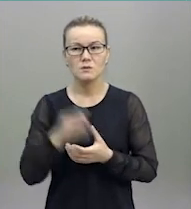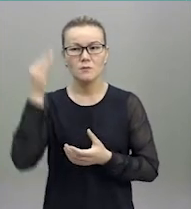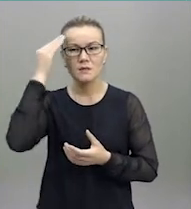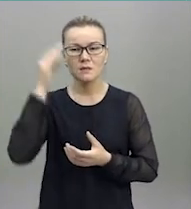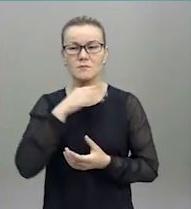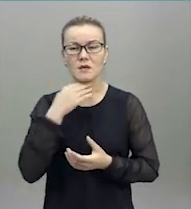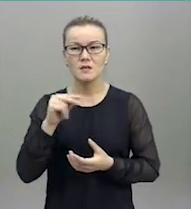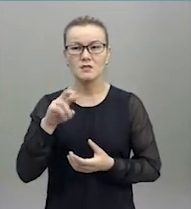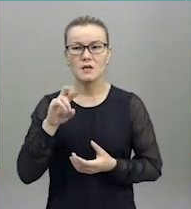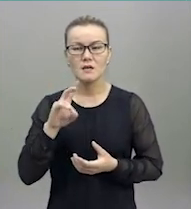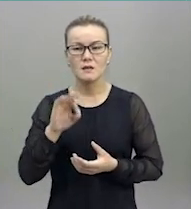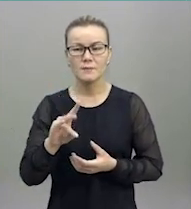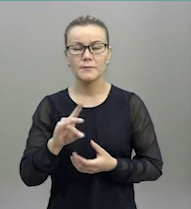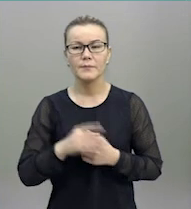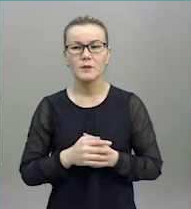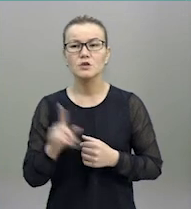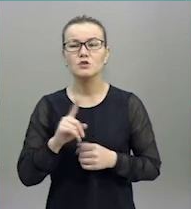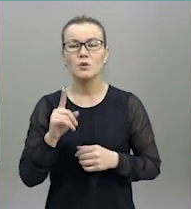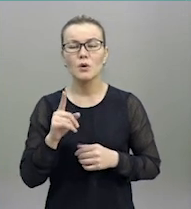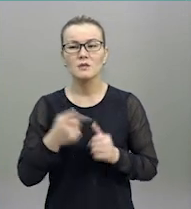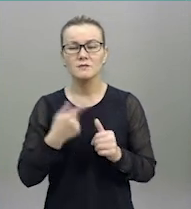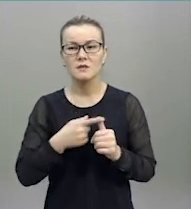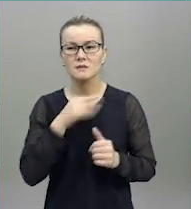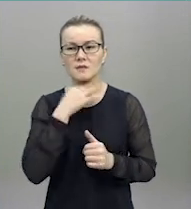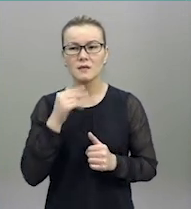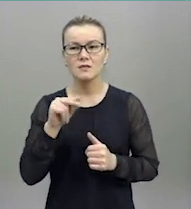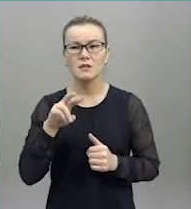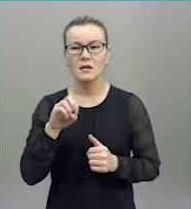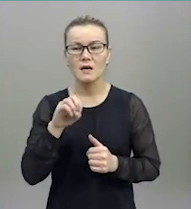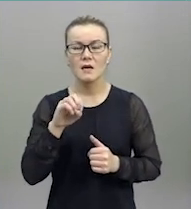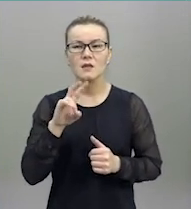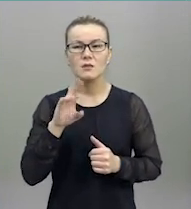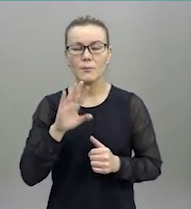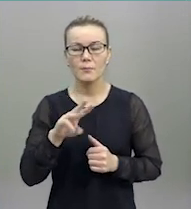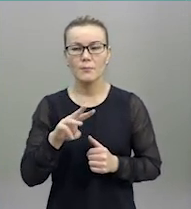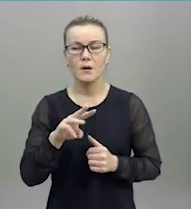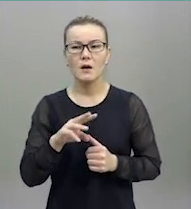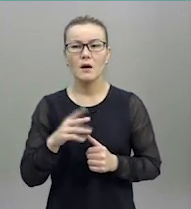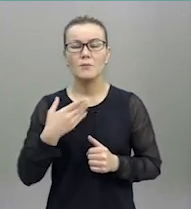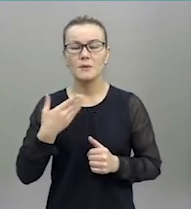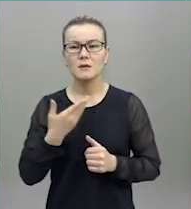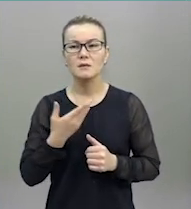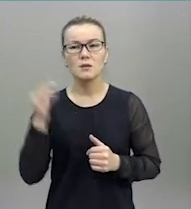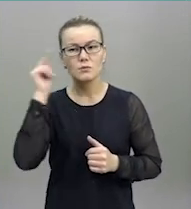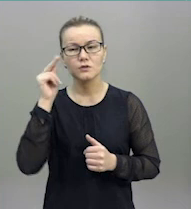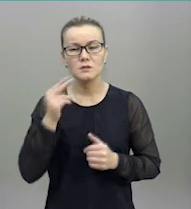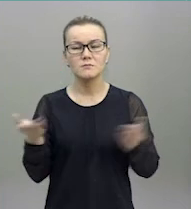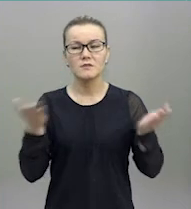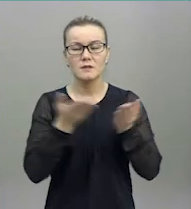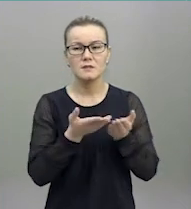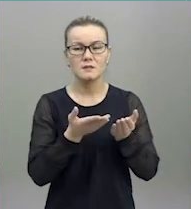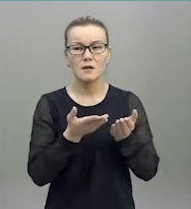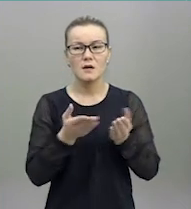многочлена мы узнали что называется многочленом кроме того научились приводить многочлен к стандартному